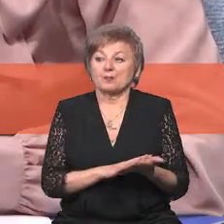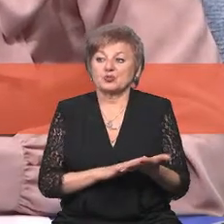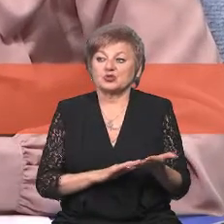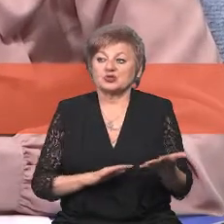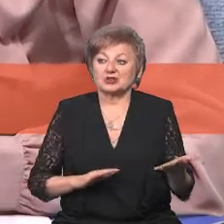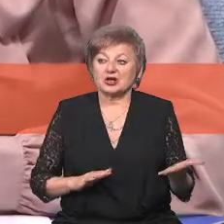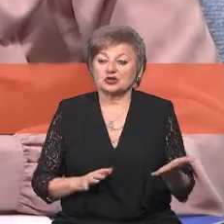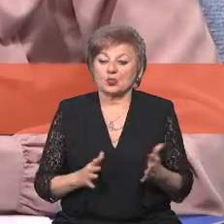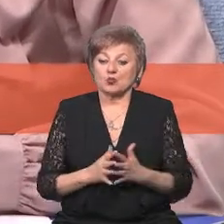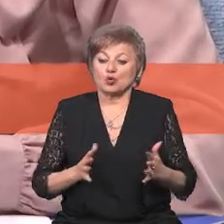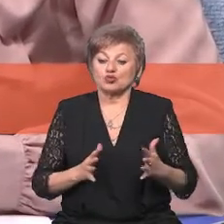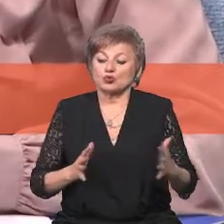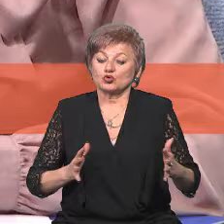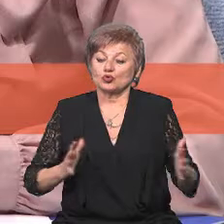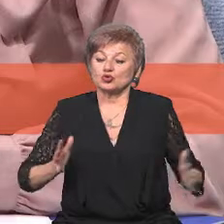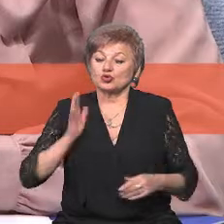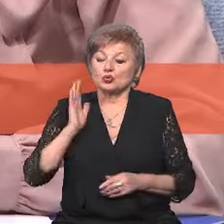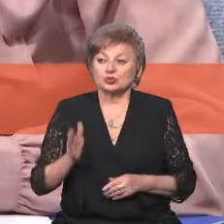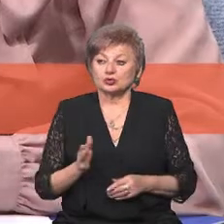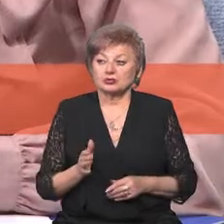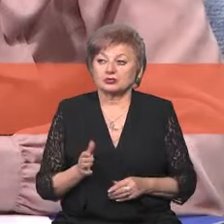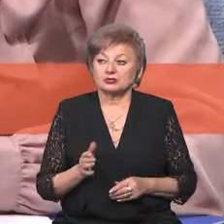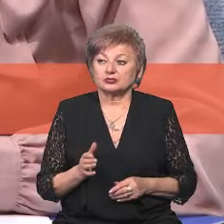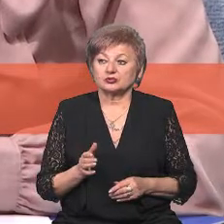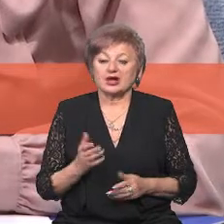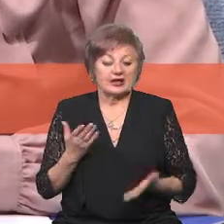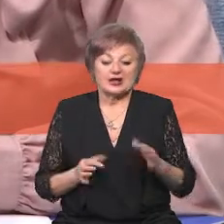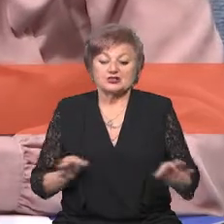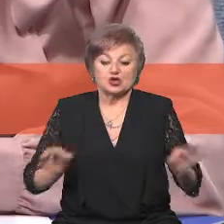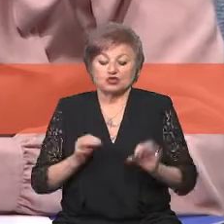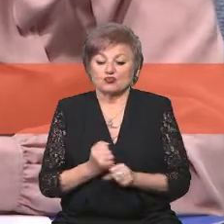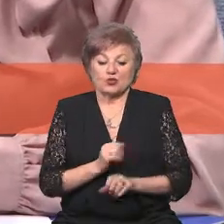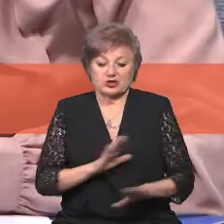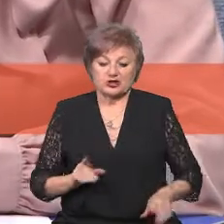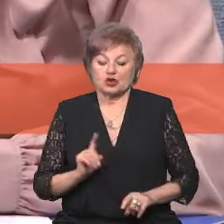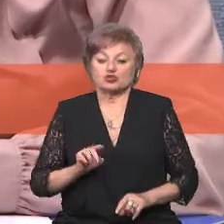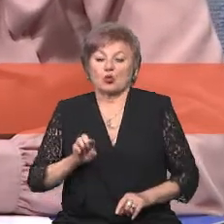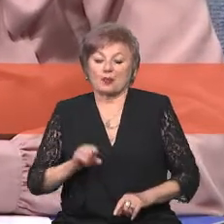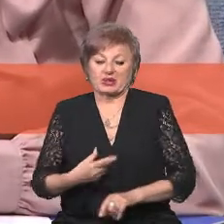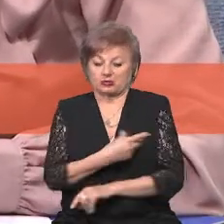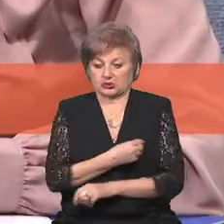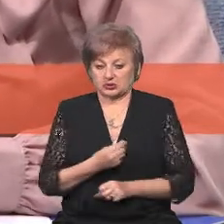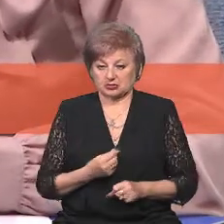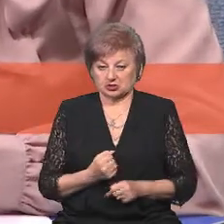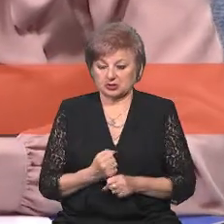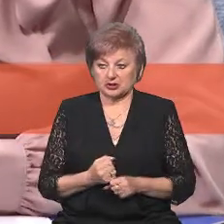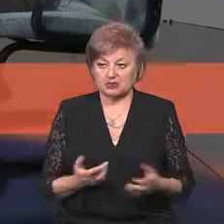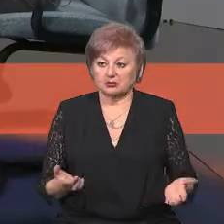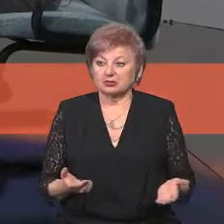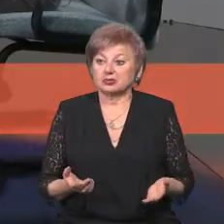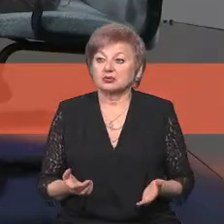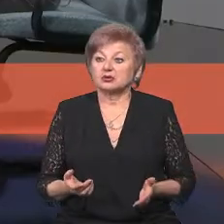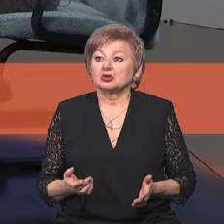тим буде більше, якщо нічого не робити для того, щоб вони щепились та батьки перестали відмовляти.